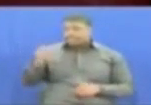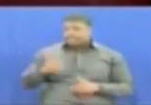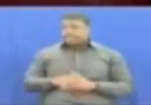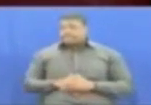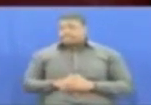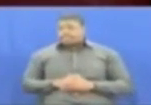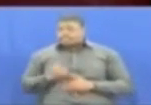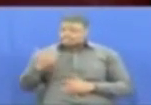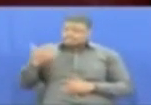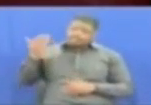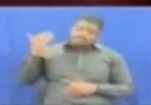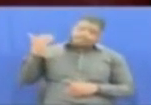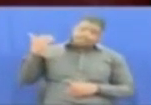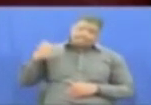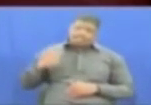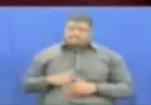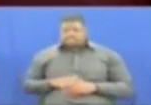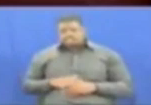huko nyuma